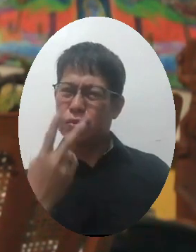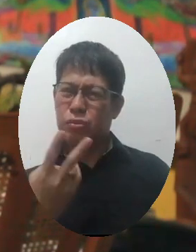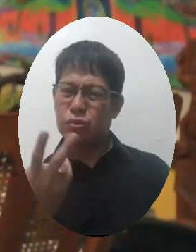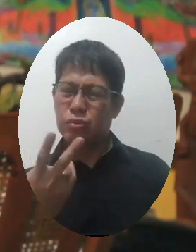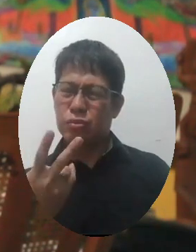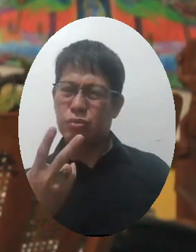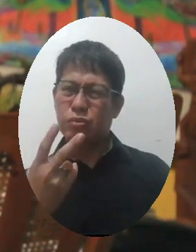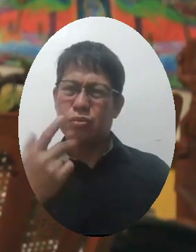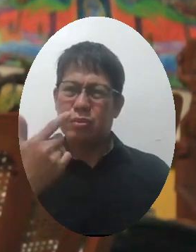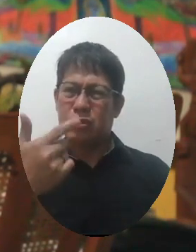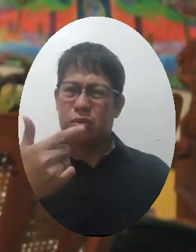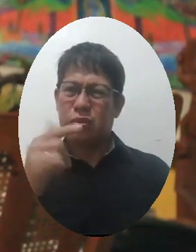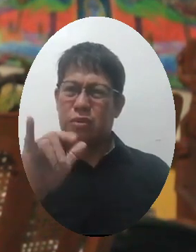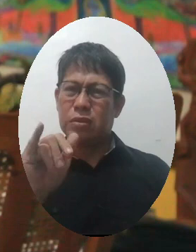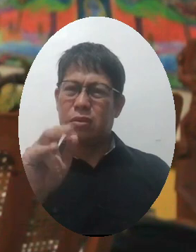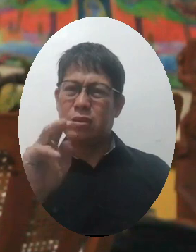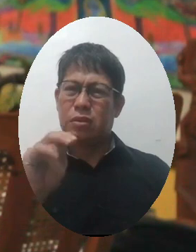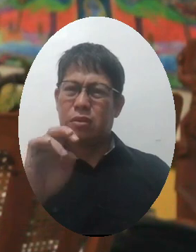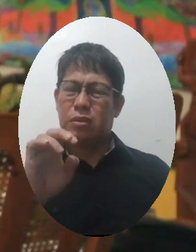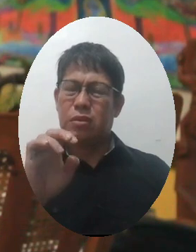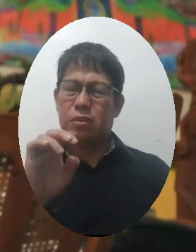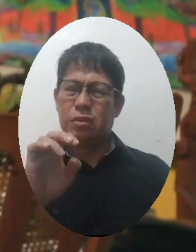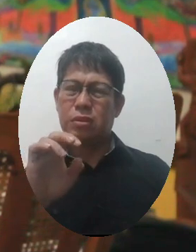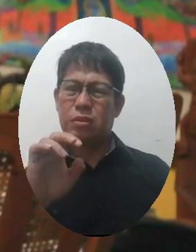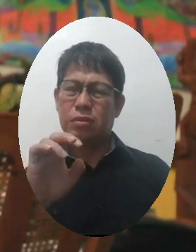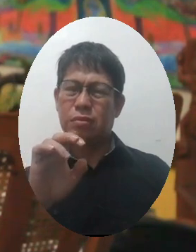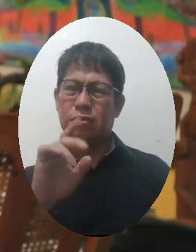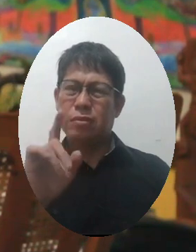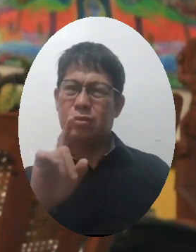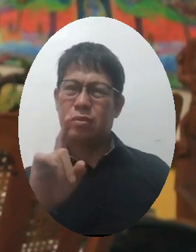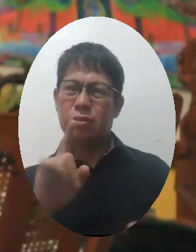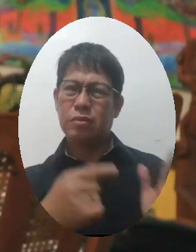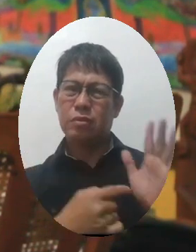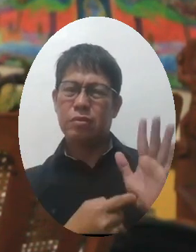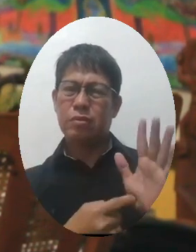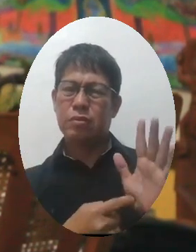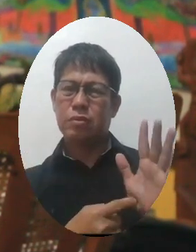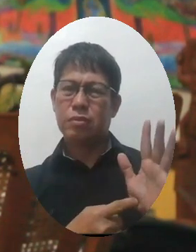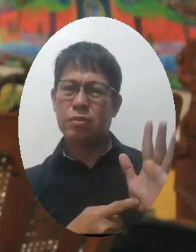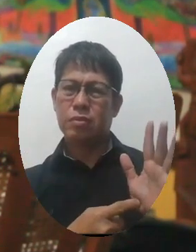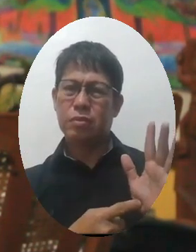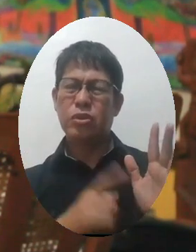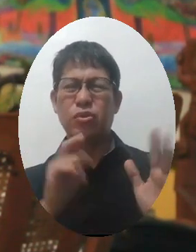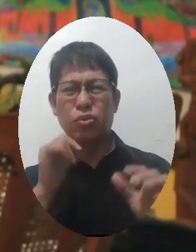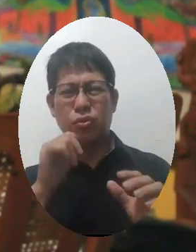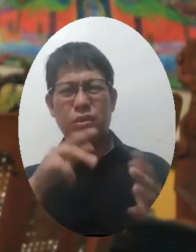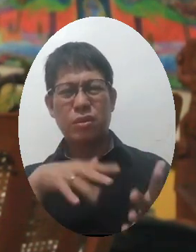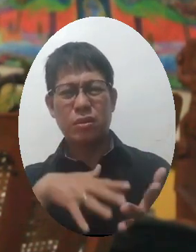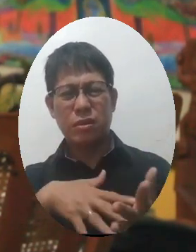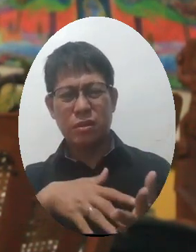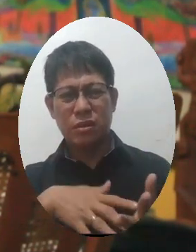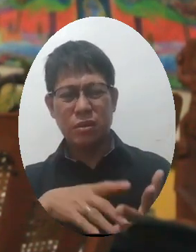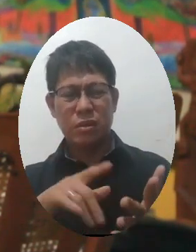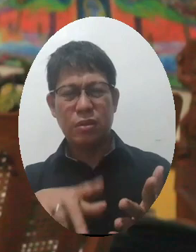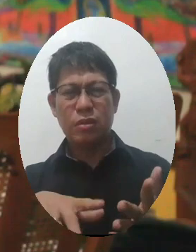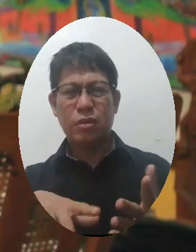mahalagang impormasyon tungkol sa Guillain-Barré syndrome. Mga sintomas. Madalas na